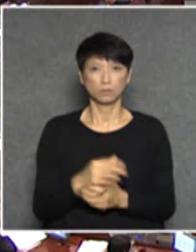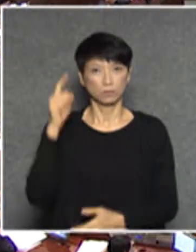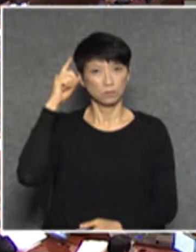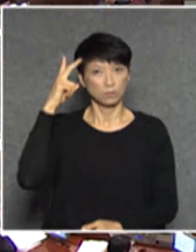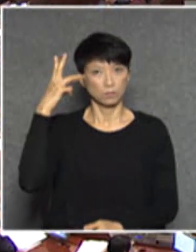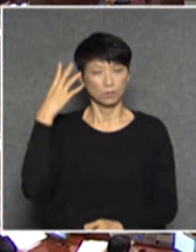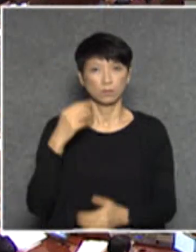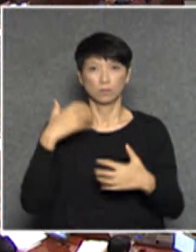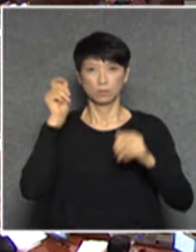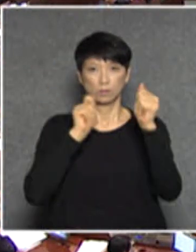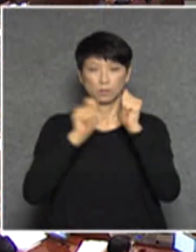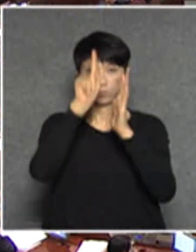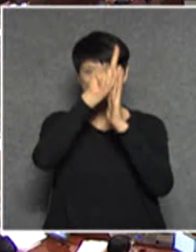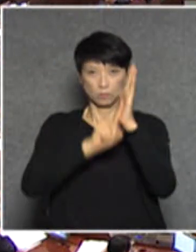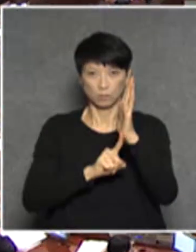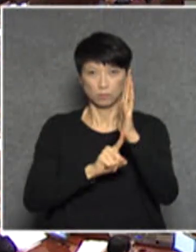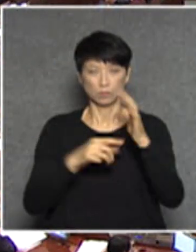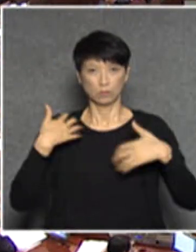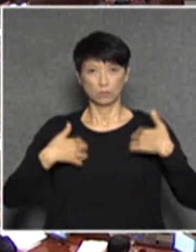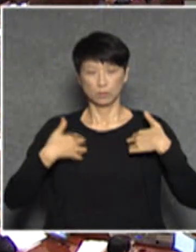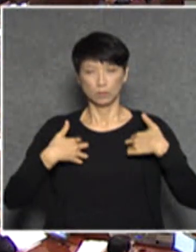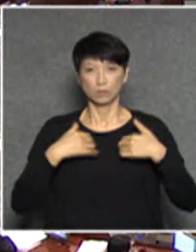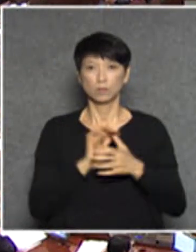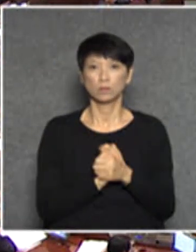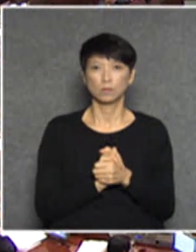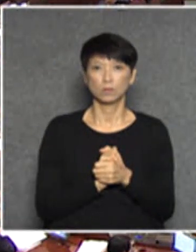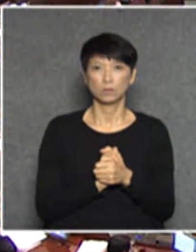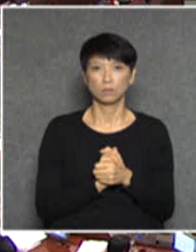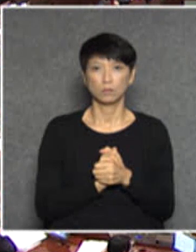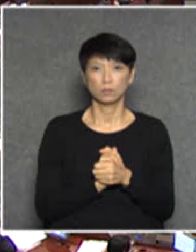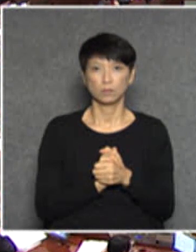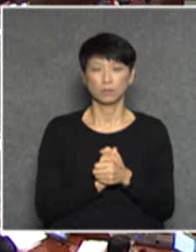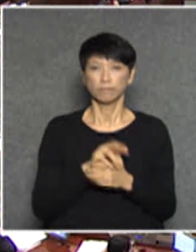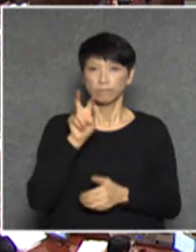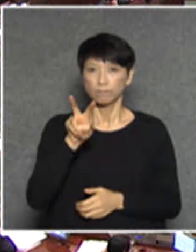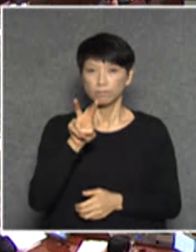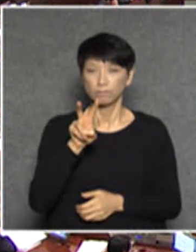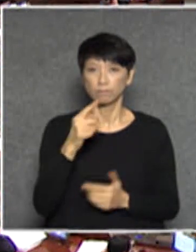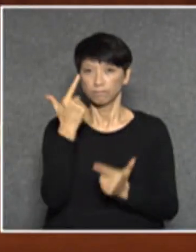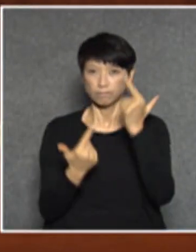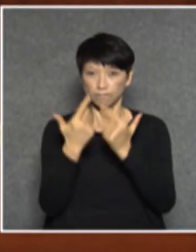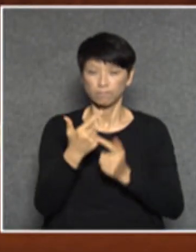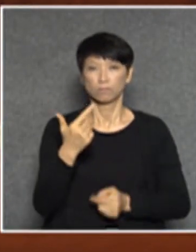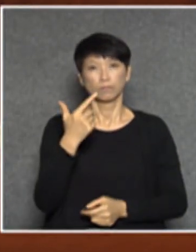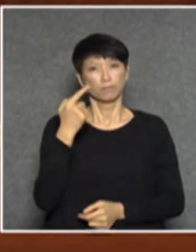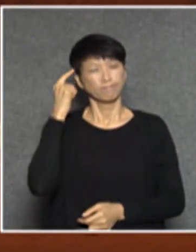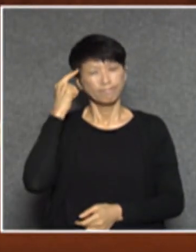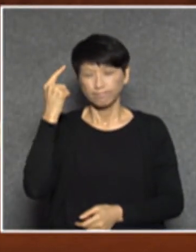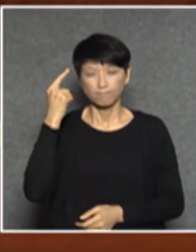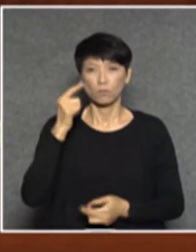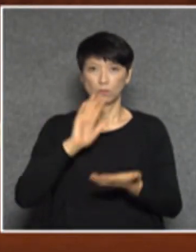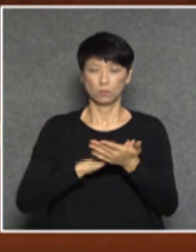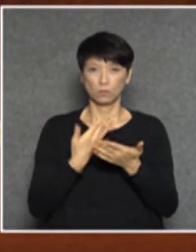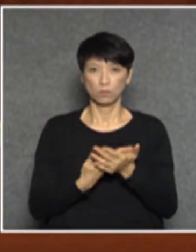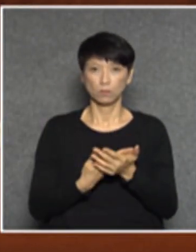跌市，雖然咧我哋唔想嚇見到有股市咁樣嘅波動，但係咧亦都説